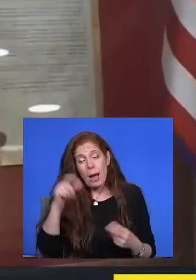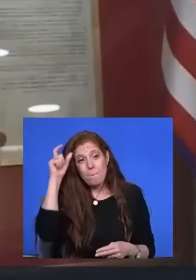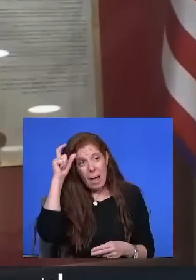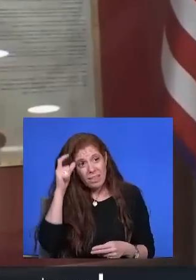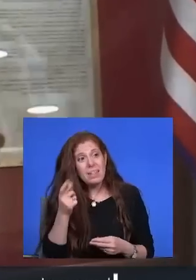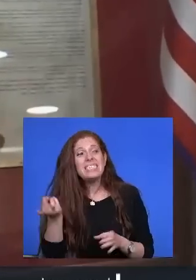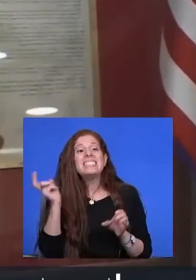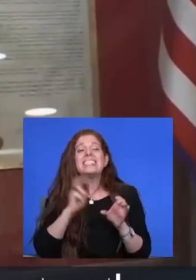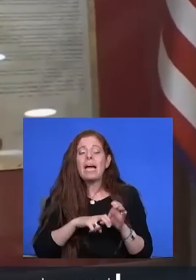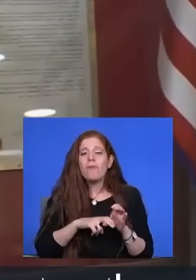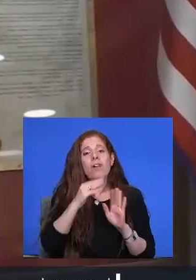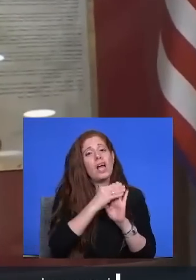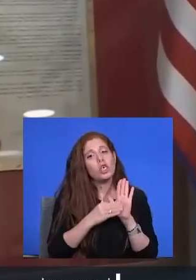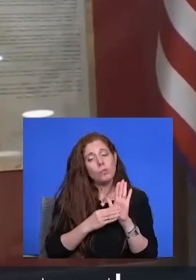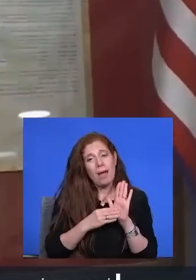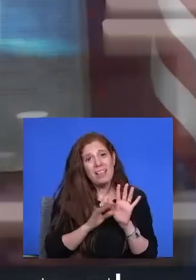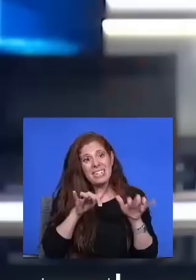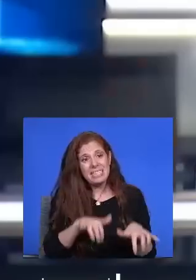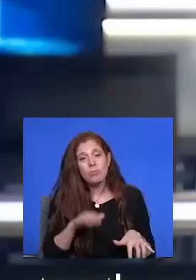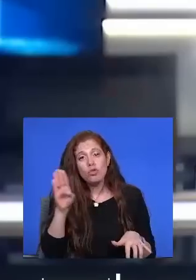הנשיאים שביבי הצליח להרגיז.